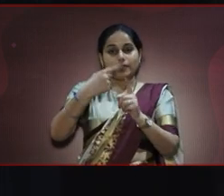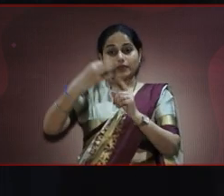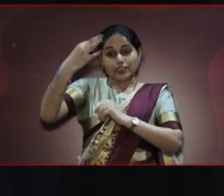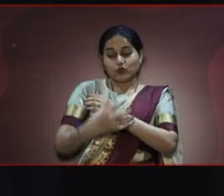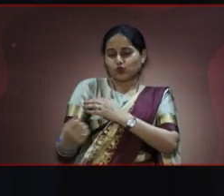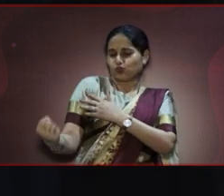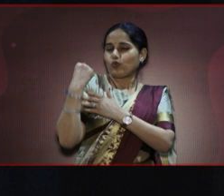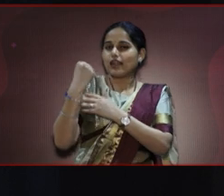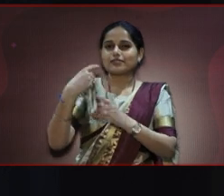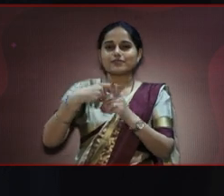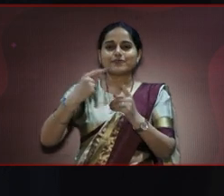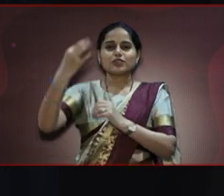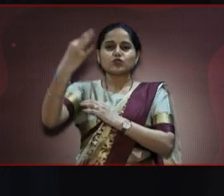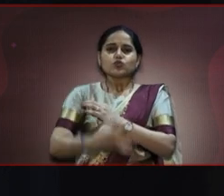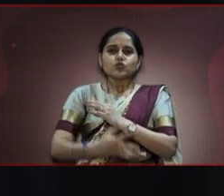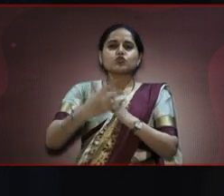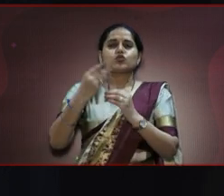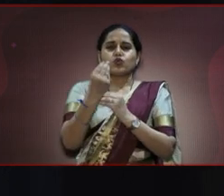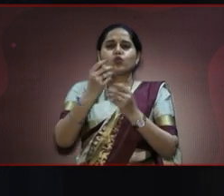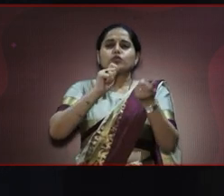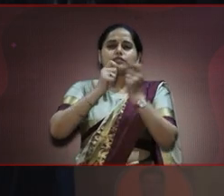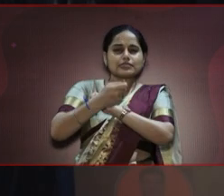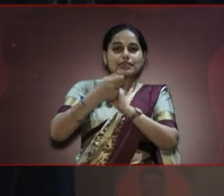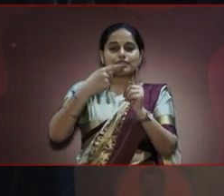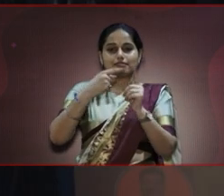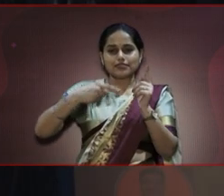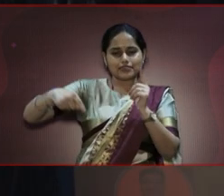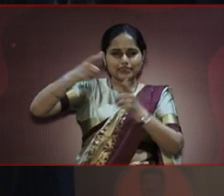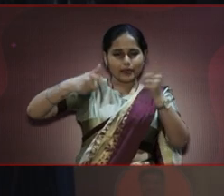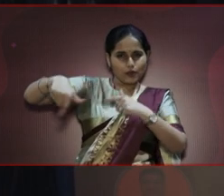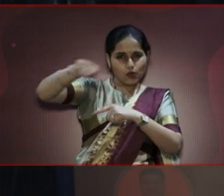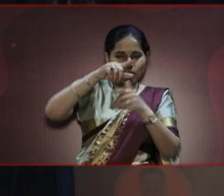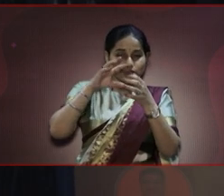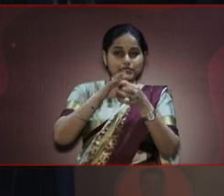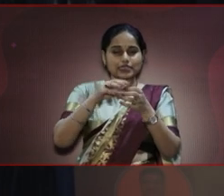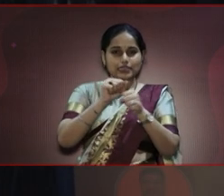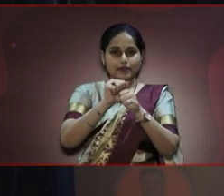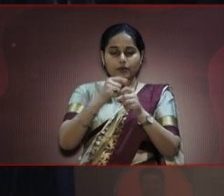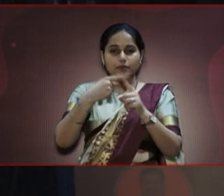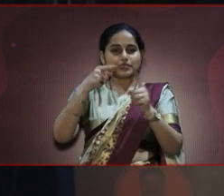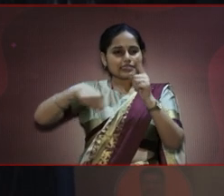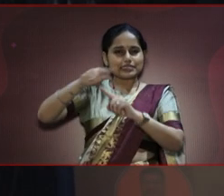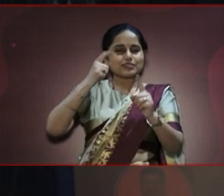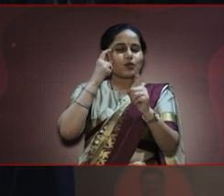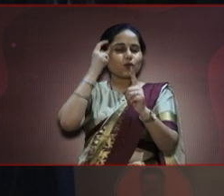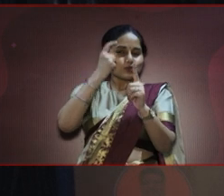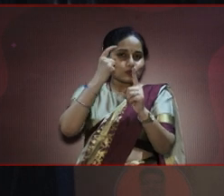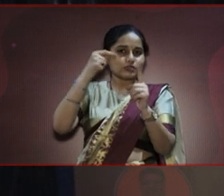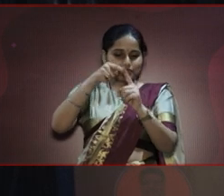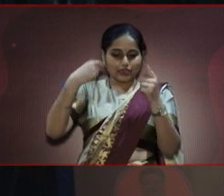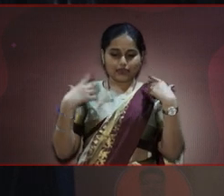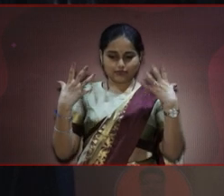एनर्जी आएगी, नया ट्रांसफॉर्मेशन होगा जो सर्वजन हिताय सर्वजन सुखाय होगा। और इसी की परिकल्पना को लेकर के आज हम